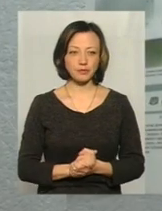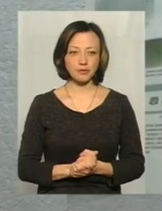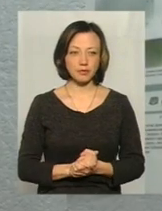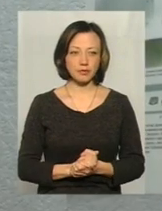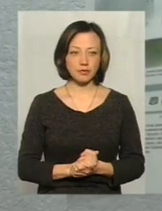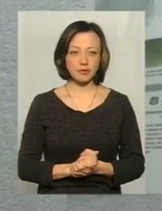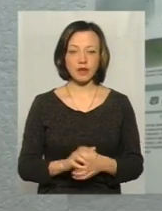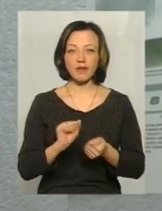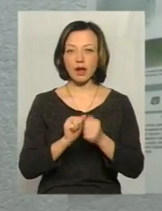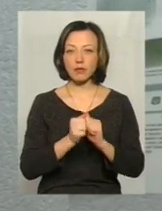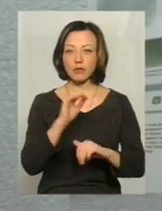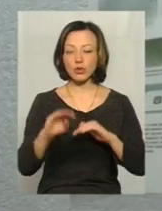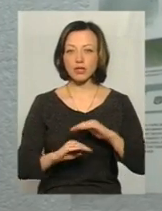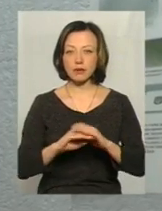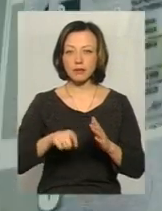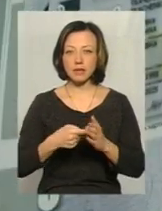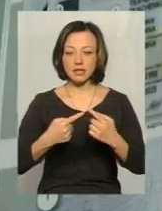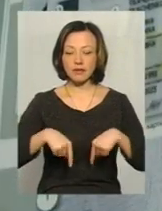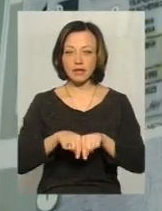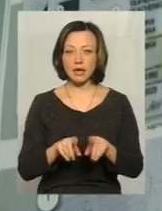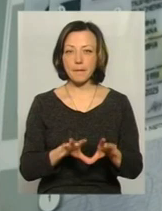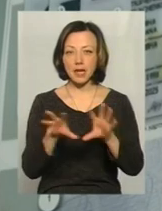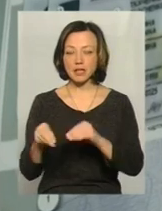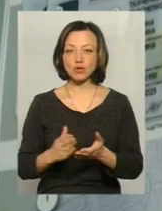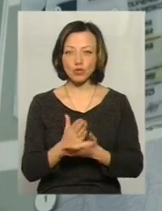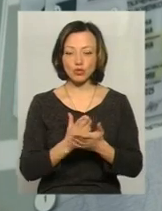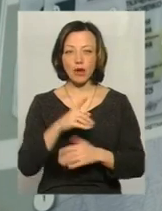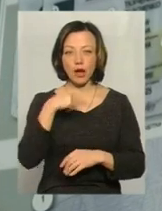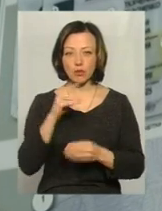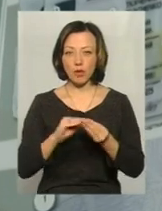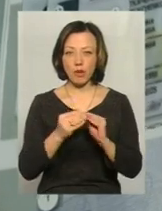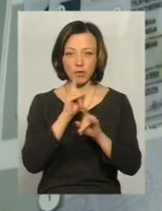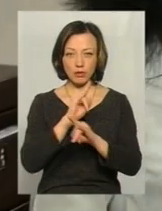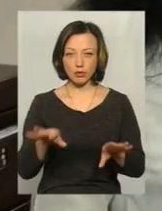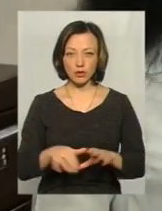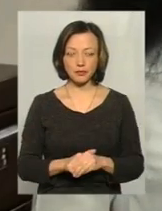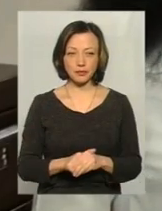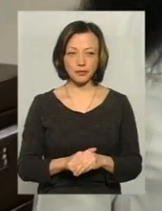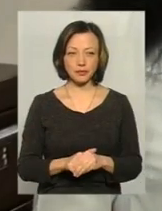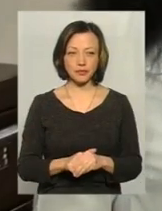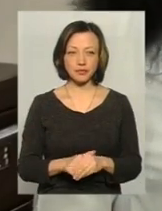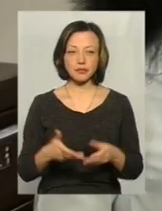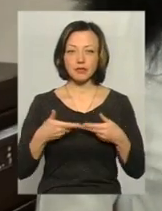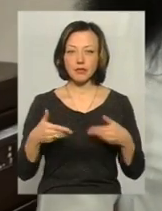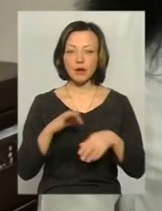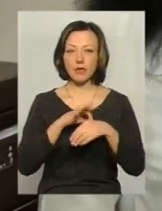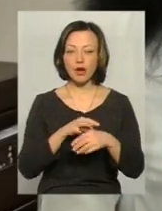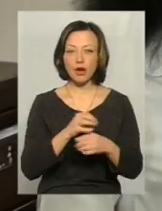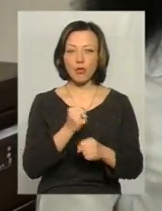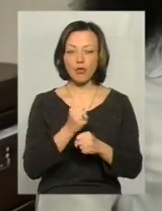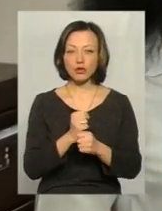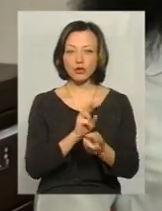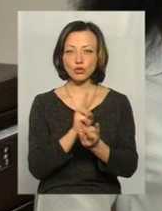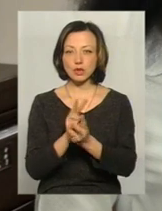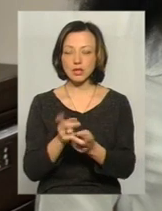оцінювання. У Кам'янець-Подільському міськвідділі міграційної служби запевняють, проблем не буде. Ми провели робочі зустрічі з